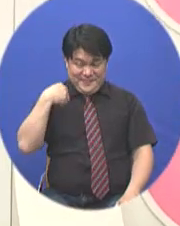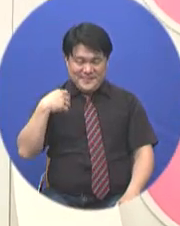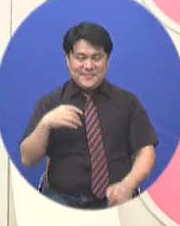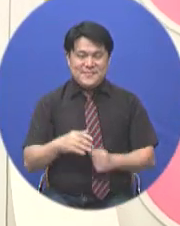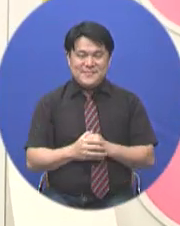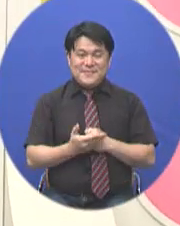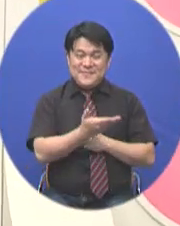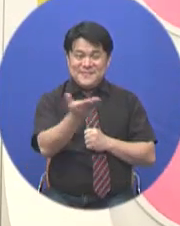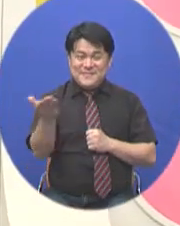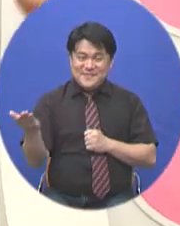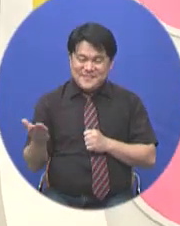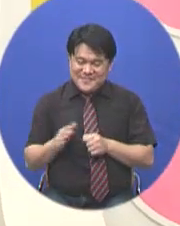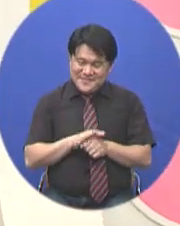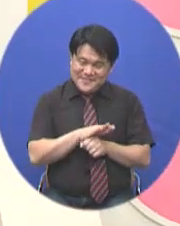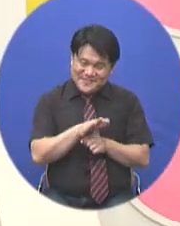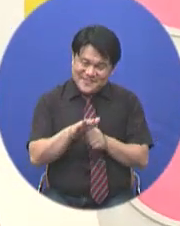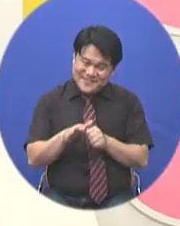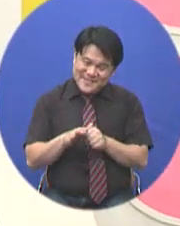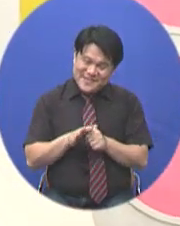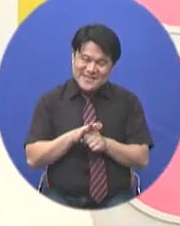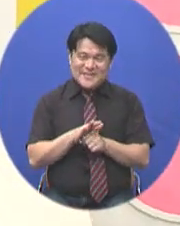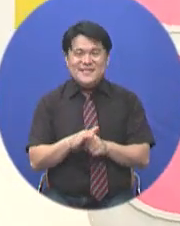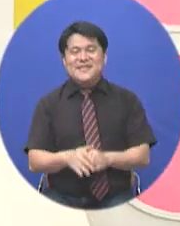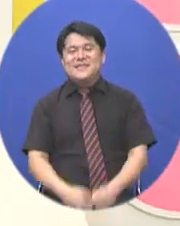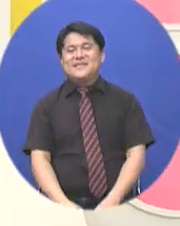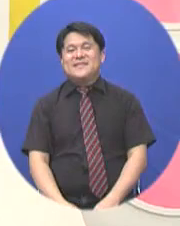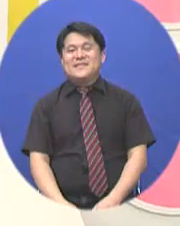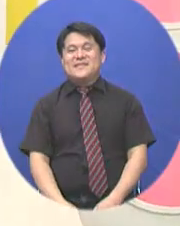열어가겠습니다. 시청자 여러분 사랑합니다.